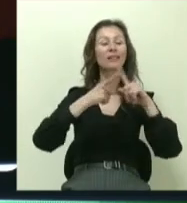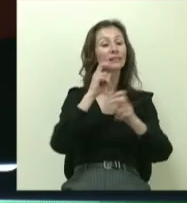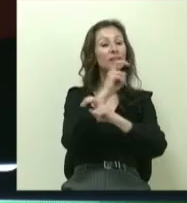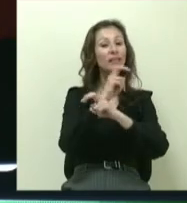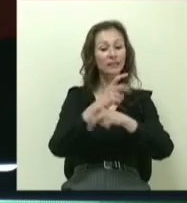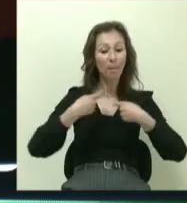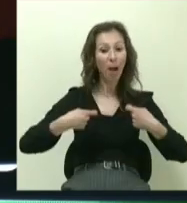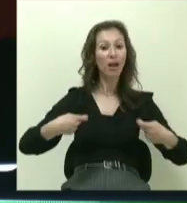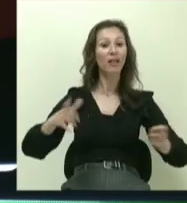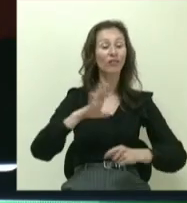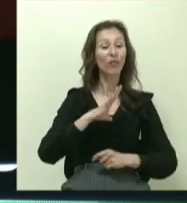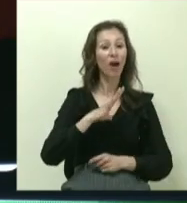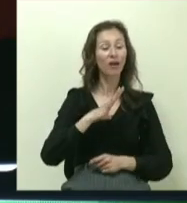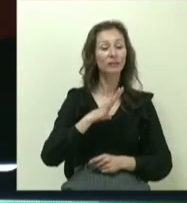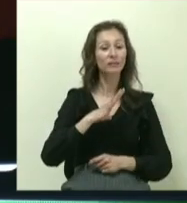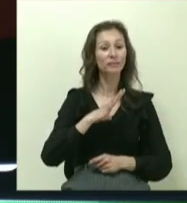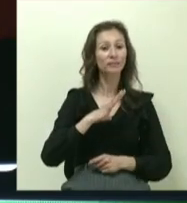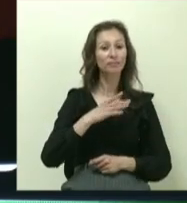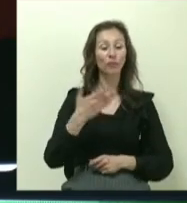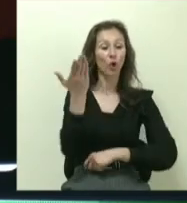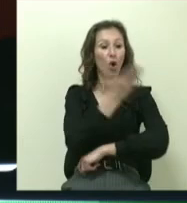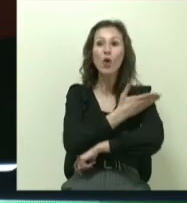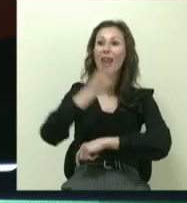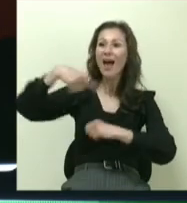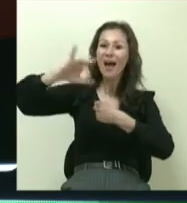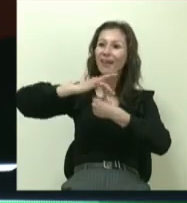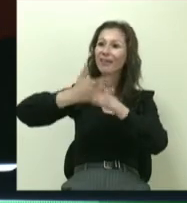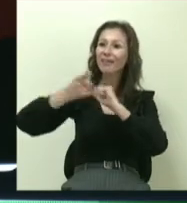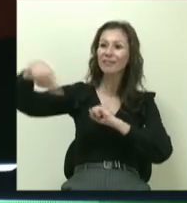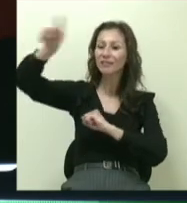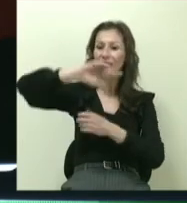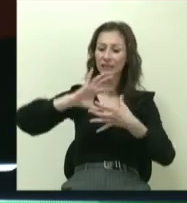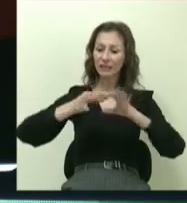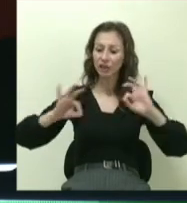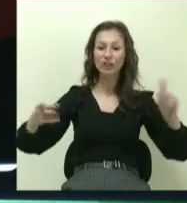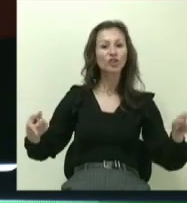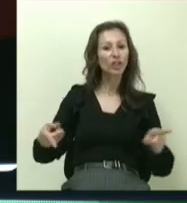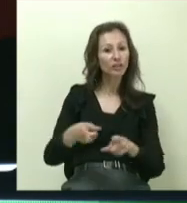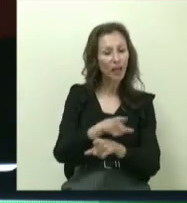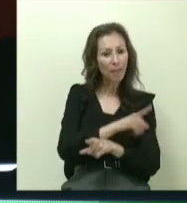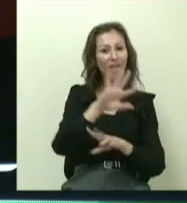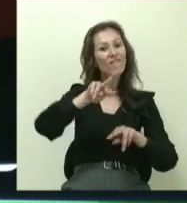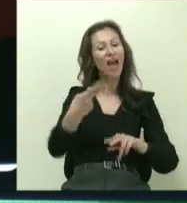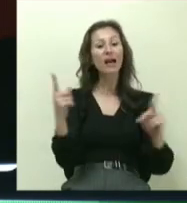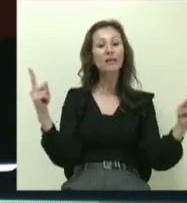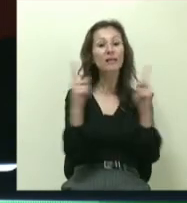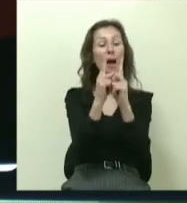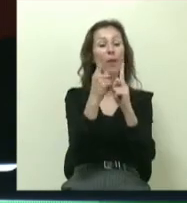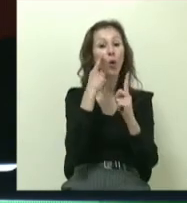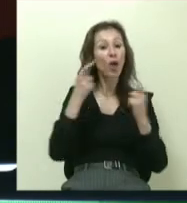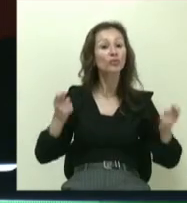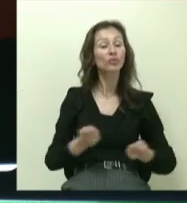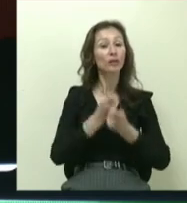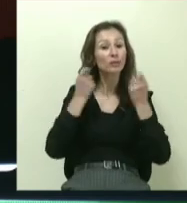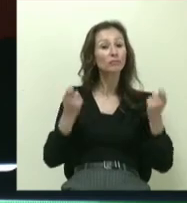Risk ve maliyetleri vardır ülkeler tedarik Zincirlerini çeşitlendirmeye veya kısaltmaya çalışarak Evet